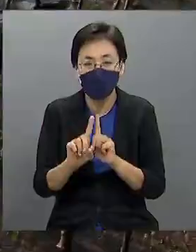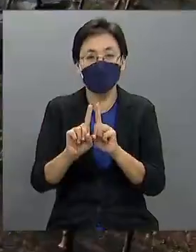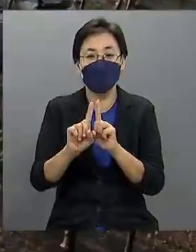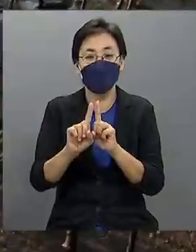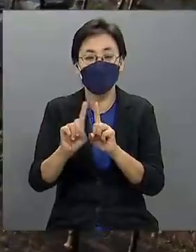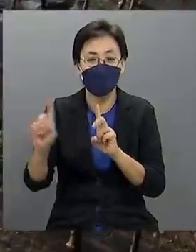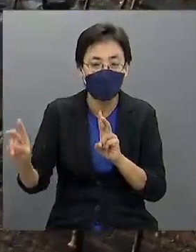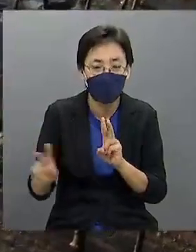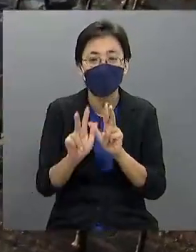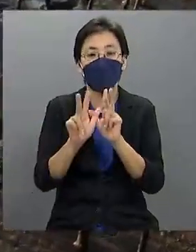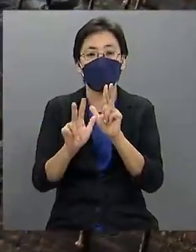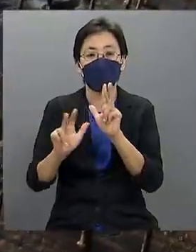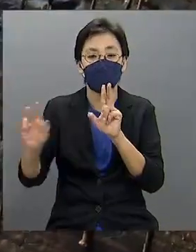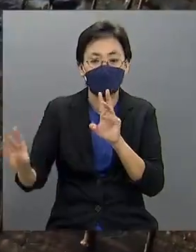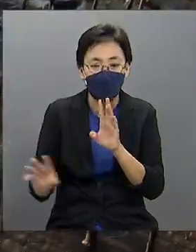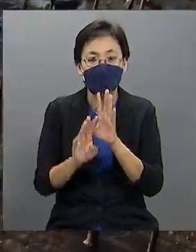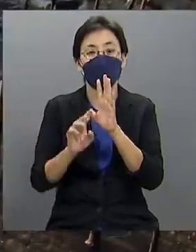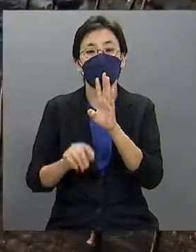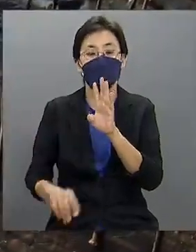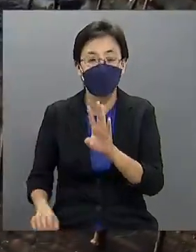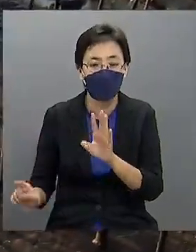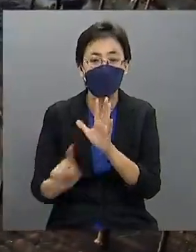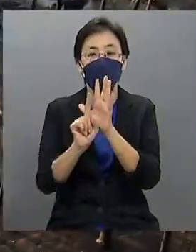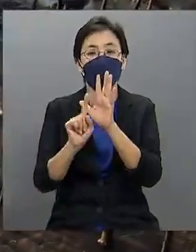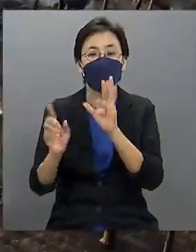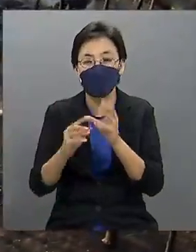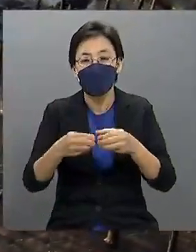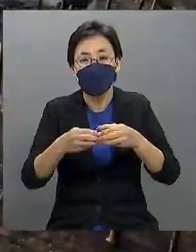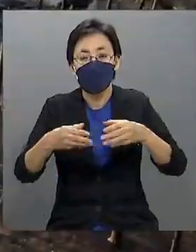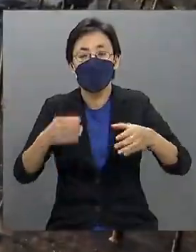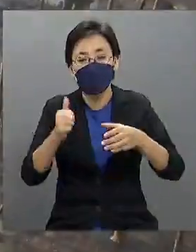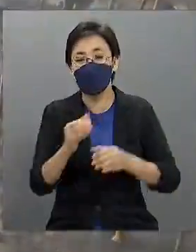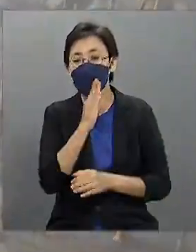ขึ้นไม่มีคนเลกน้ลข้มาทำงานให่จะไม่เกิด